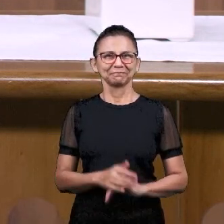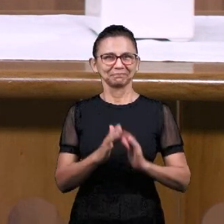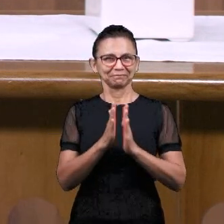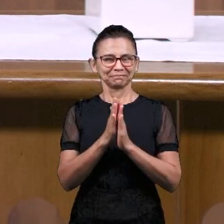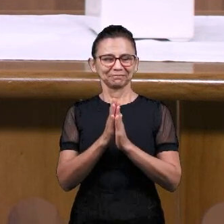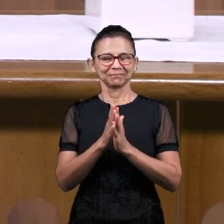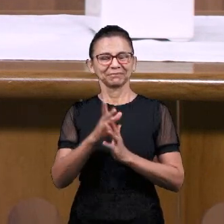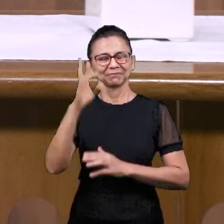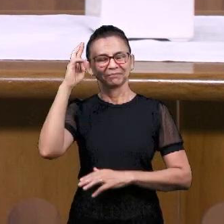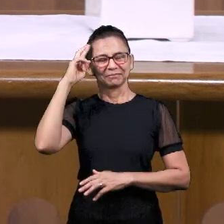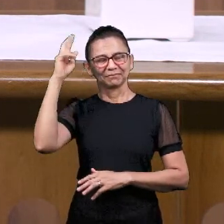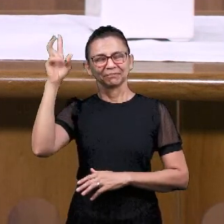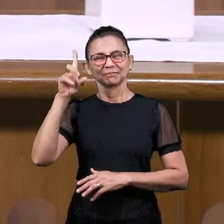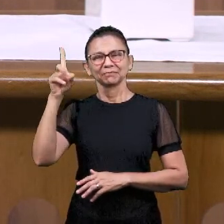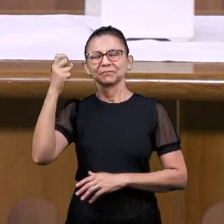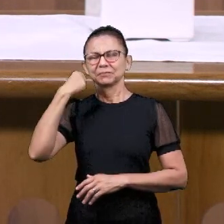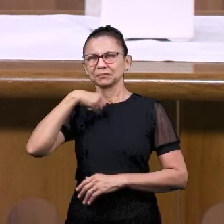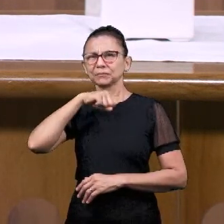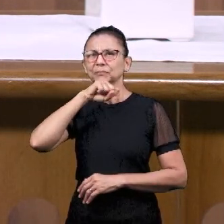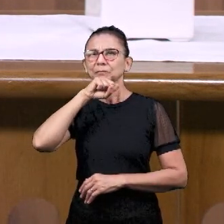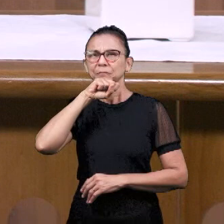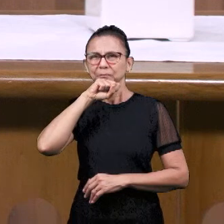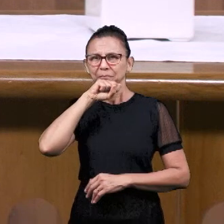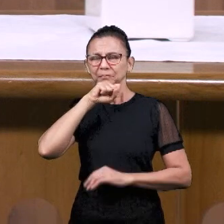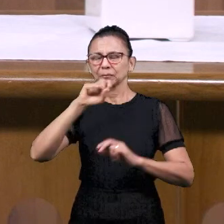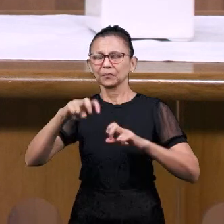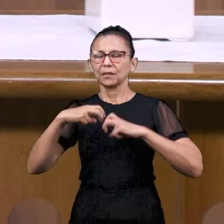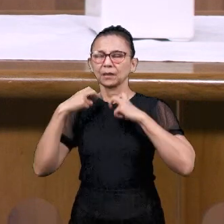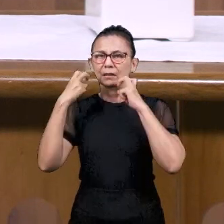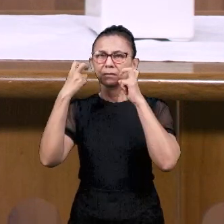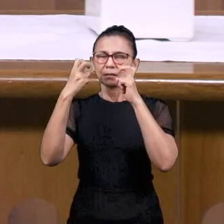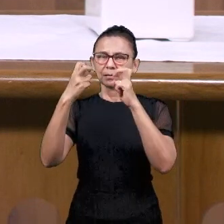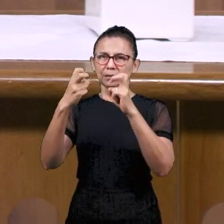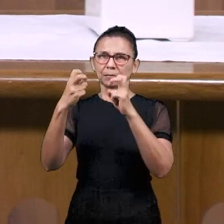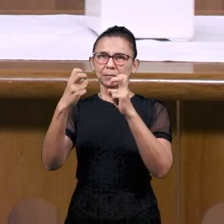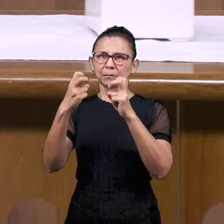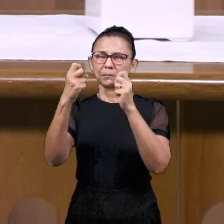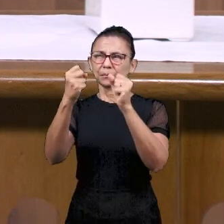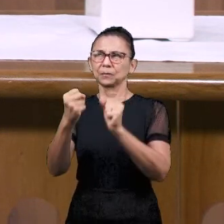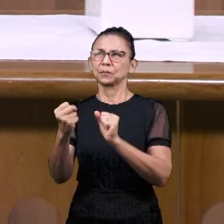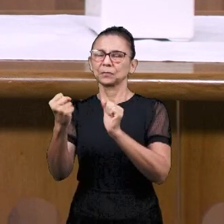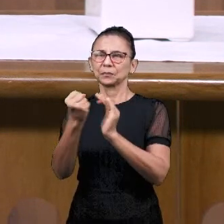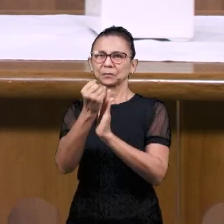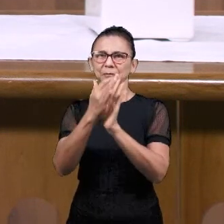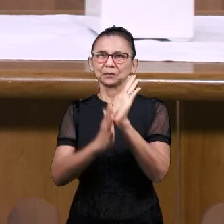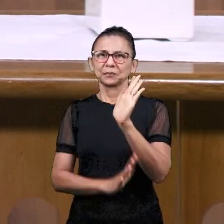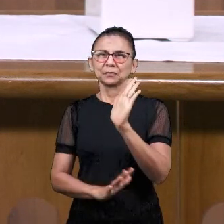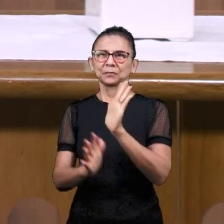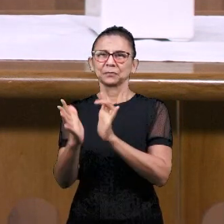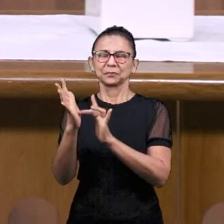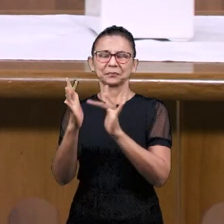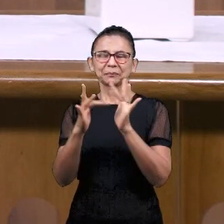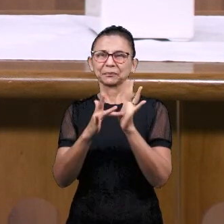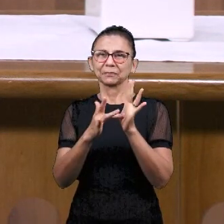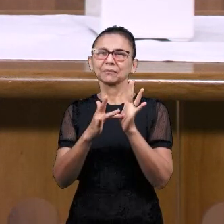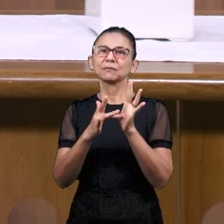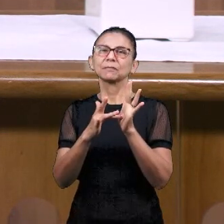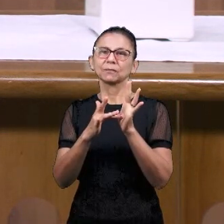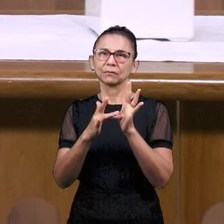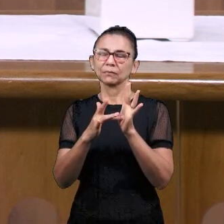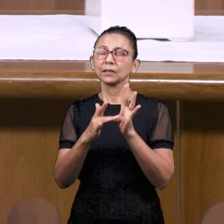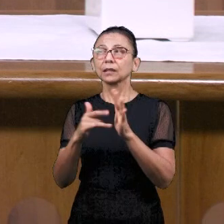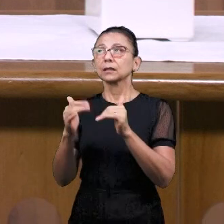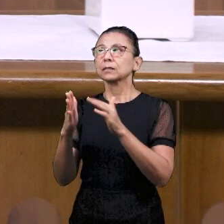Seigneur, notre Dieu, notre Père, nous prions à toi, Seigneur, par le pouvoir du sang du Seigneur Jésus, que nous prions une